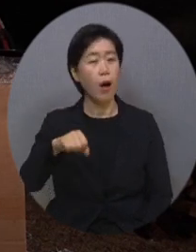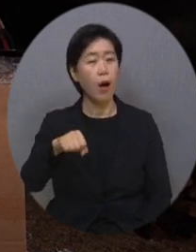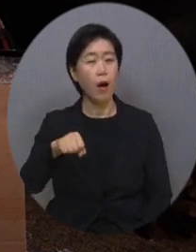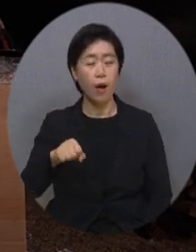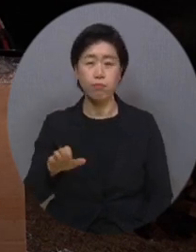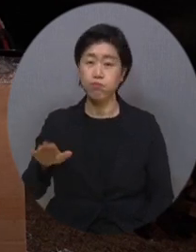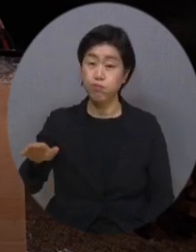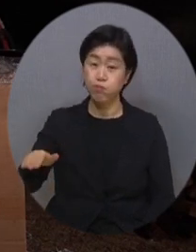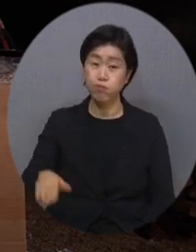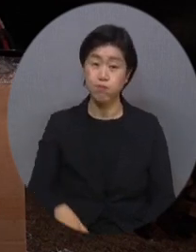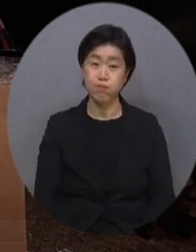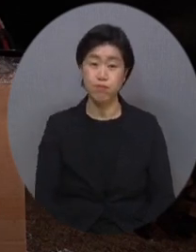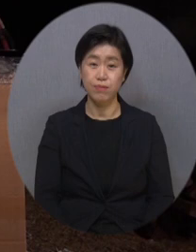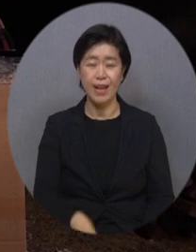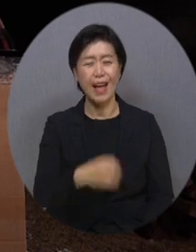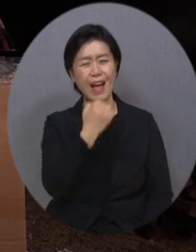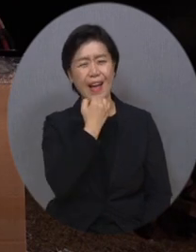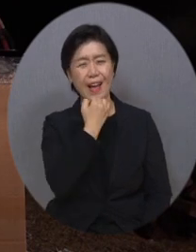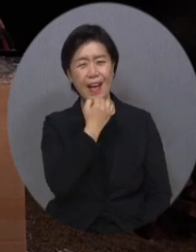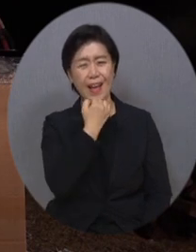자기야.